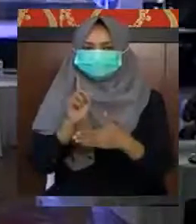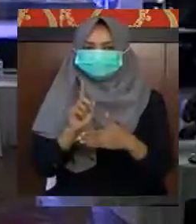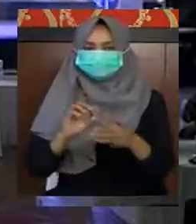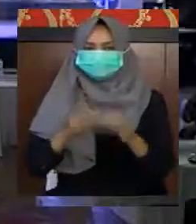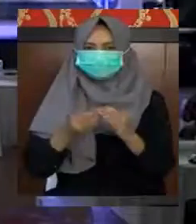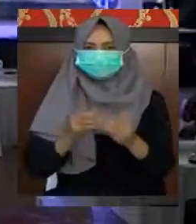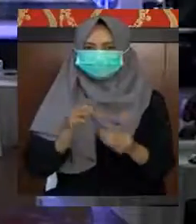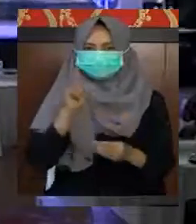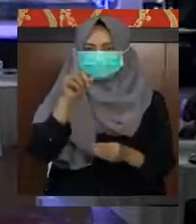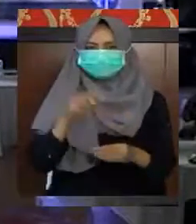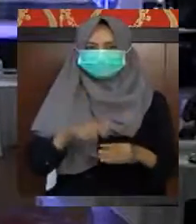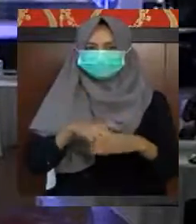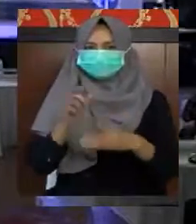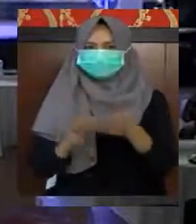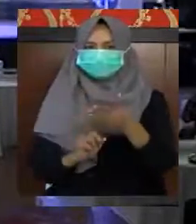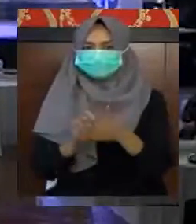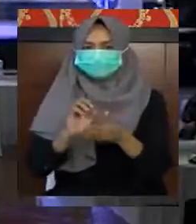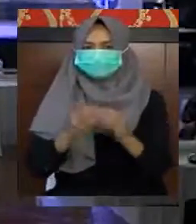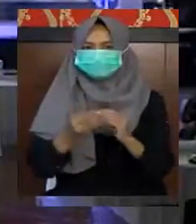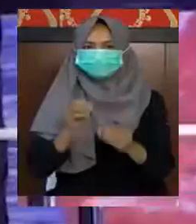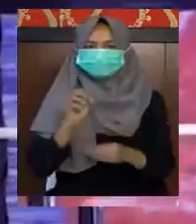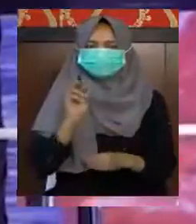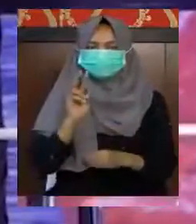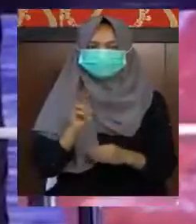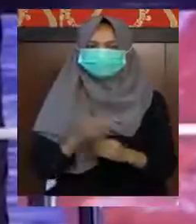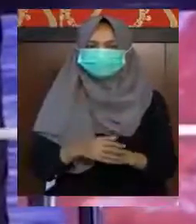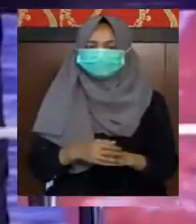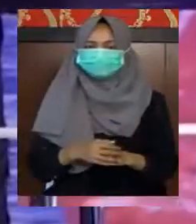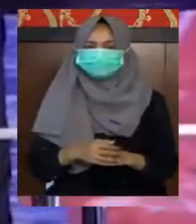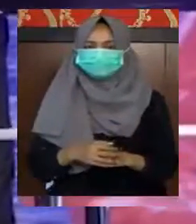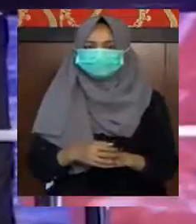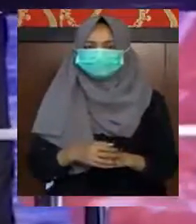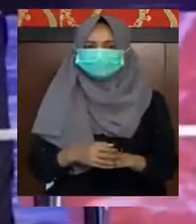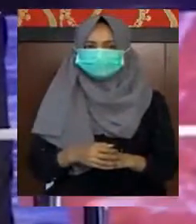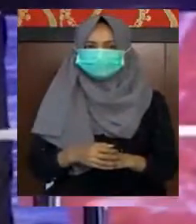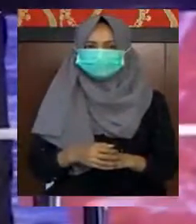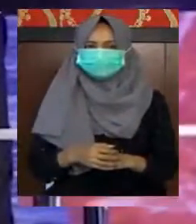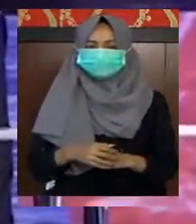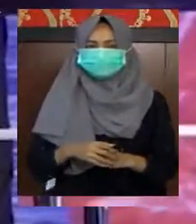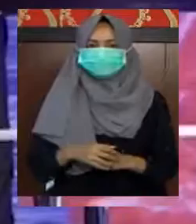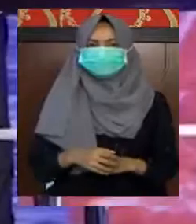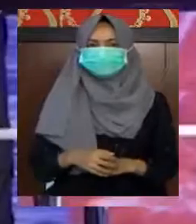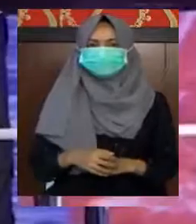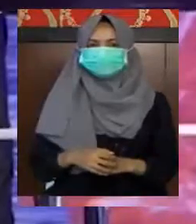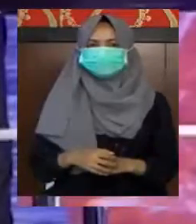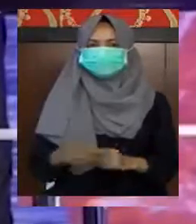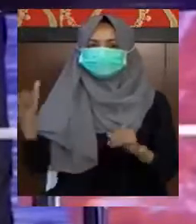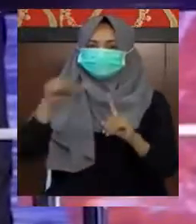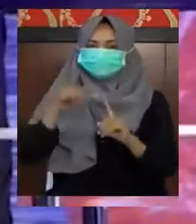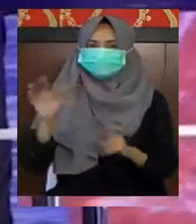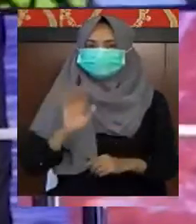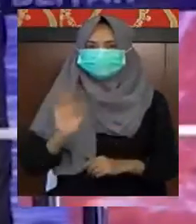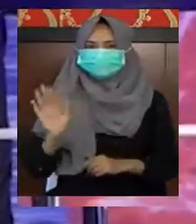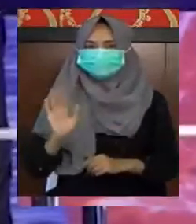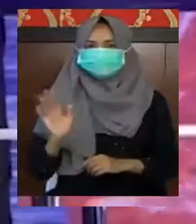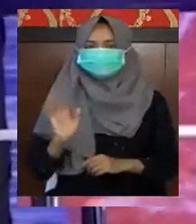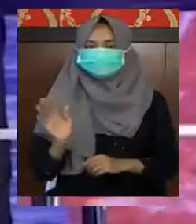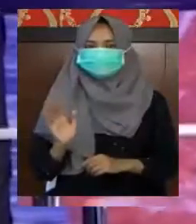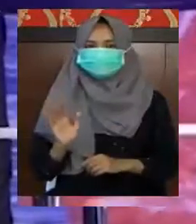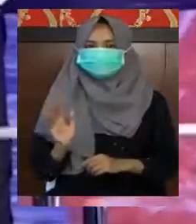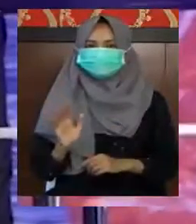Kota Blitar dan juga Bawaslu Kota Blitar akan tidak kalah menarik. Jadi untuk Anda, pemirsa, warga Kota Blitar, pastikan untuk menyaksikan kembali debat publik